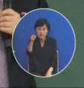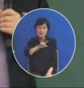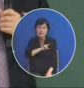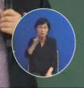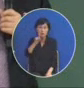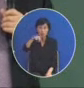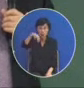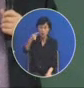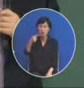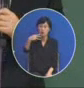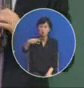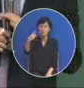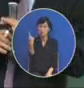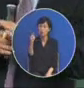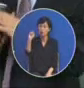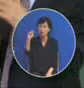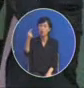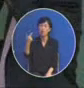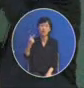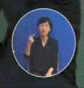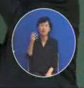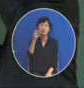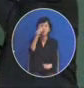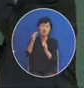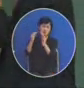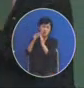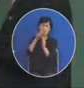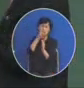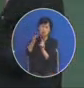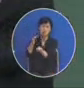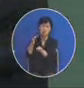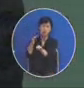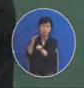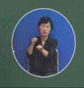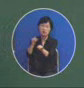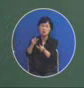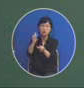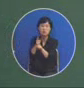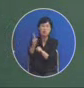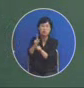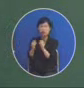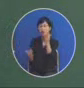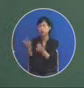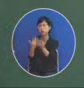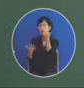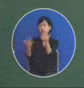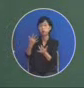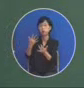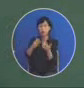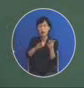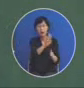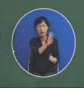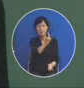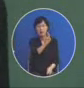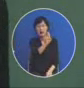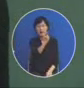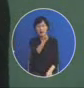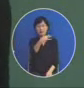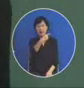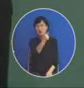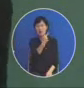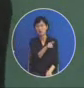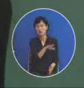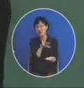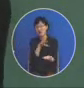이게 불타 없어졌잖아요. But then this was all burnt down. 바벨론이 와서 불태웠죠. Babylon came and burnt it to the